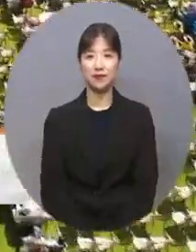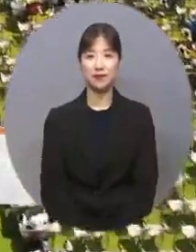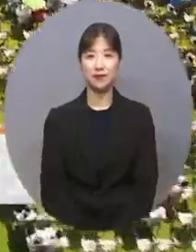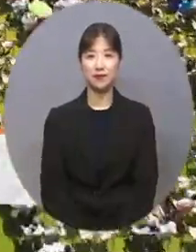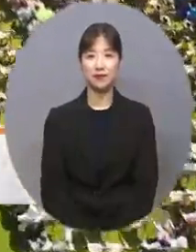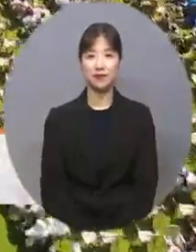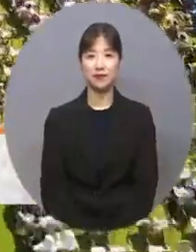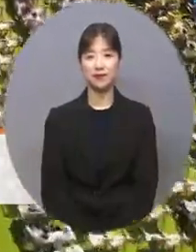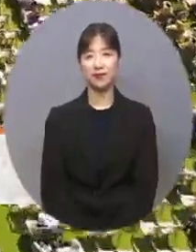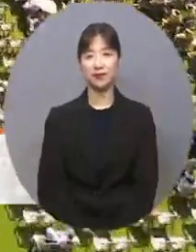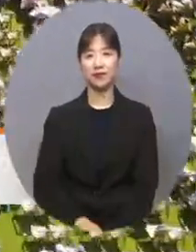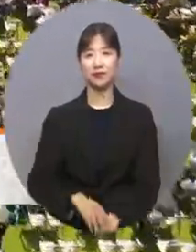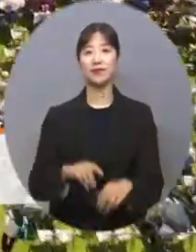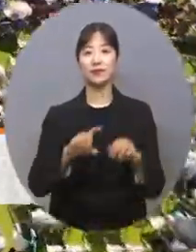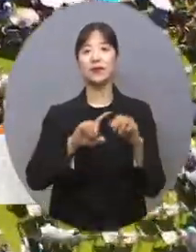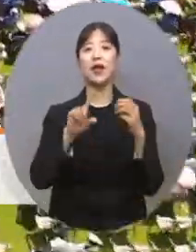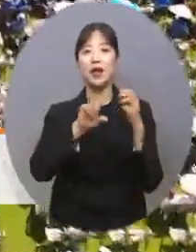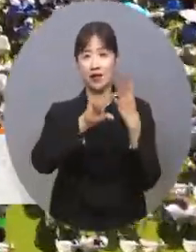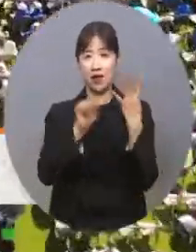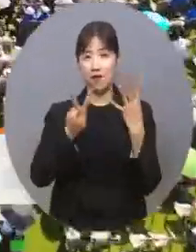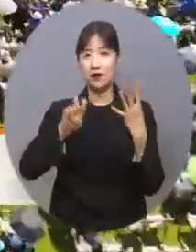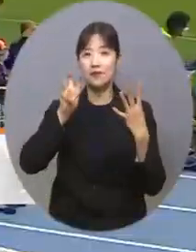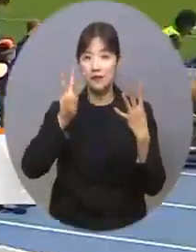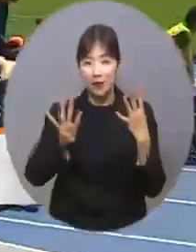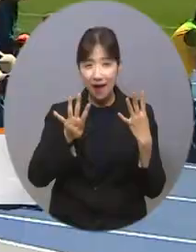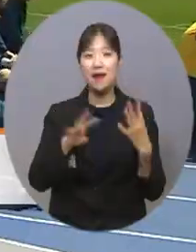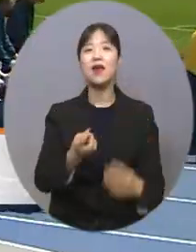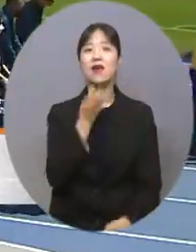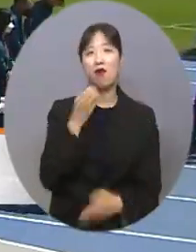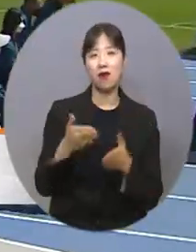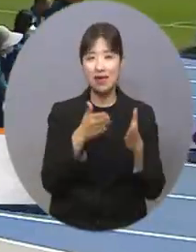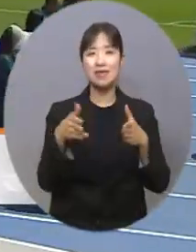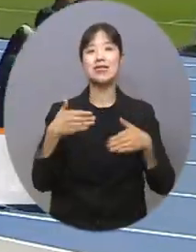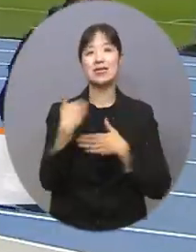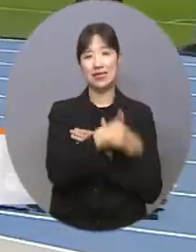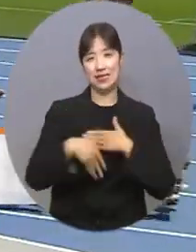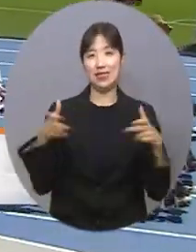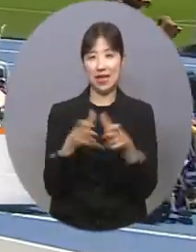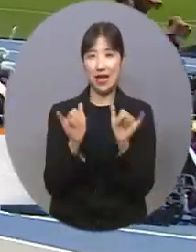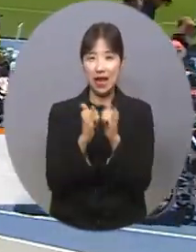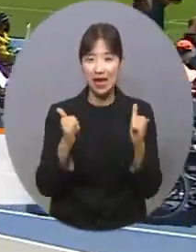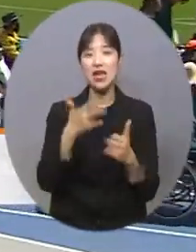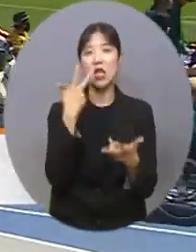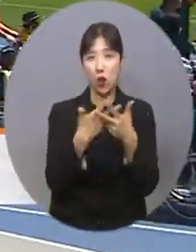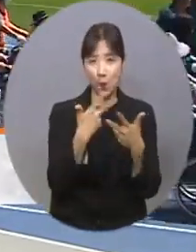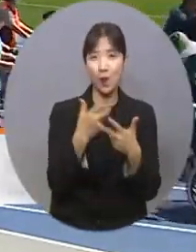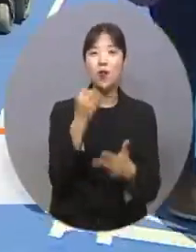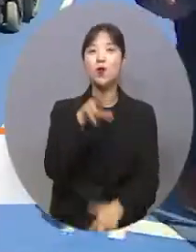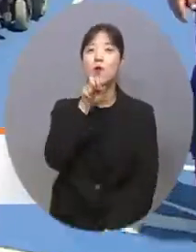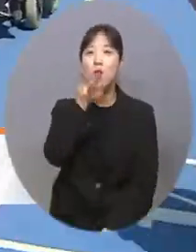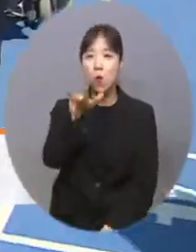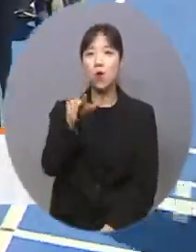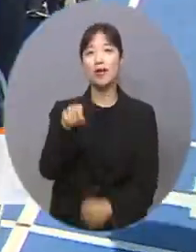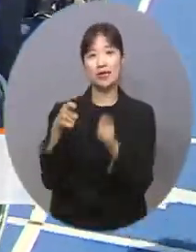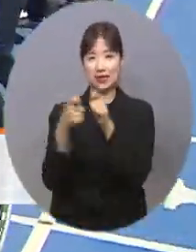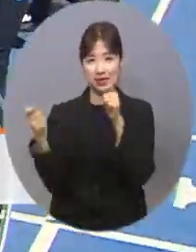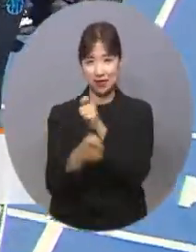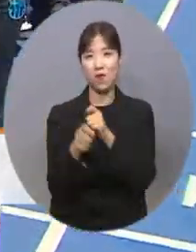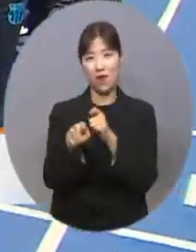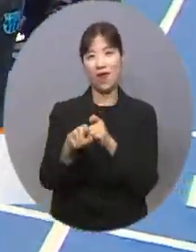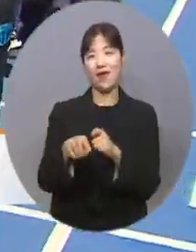지난달 24일 경기도 지체장애인협회가 주최하고 경기도 지체장애인협회 용인시 지회가 주관한